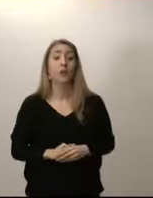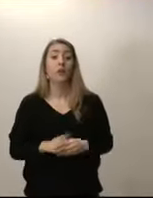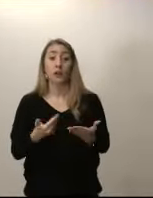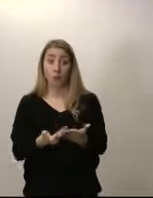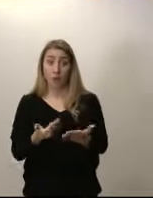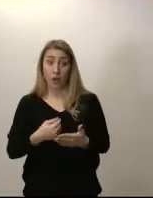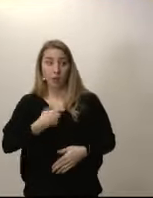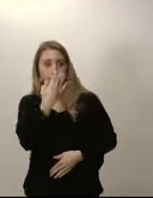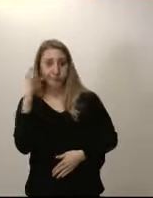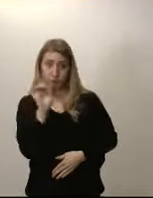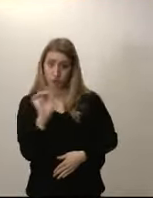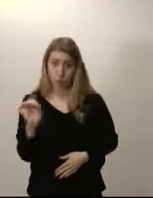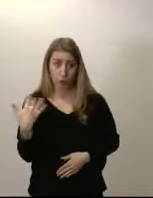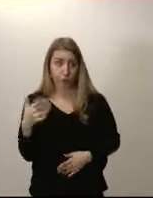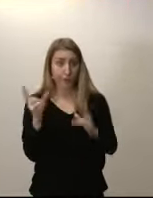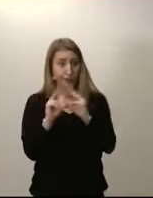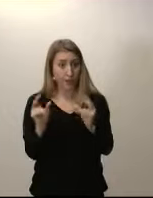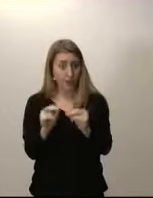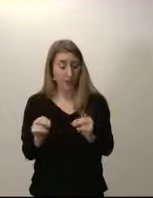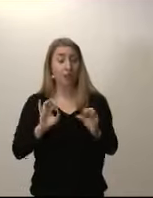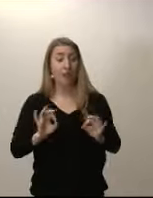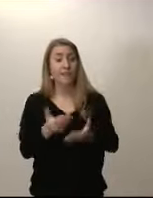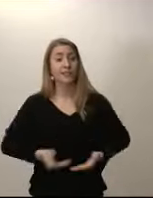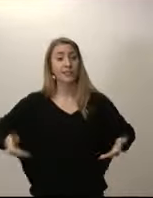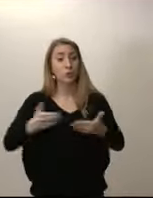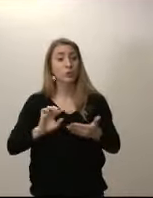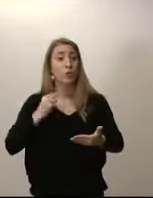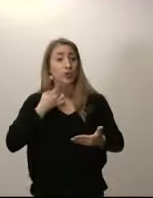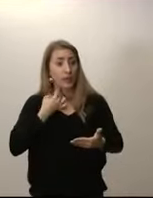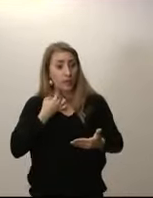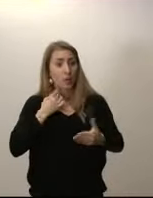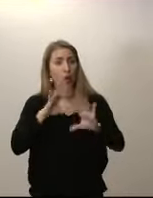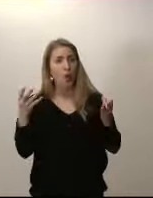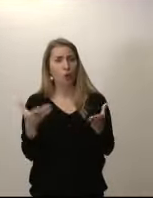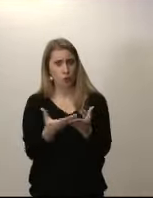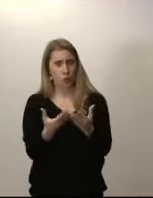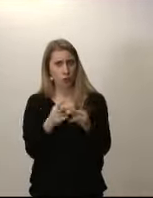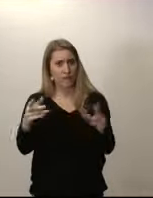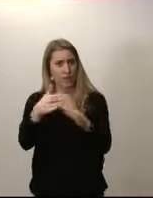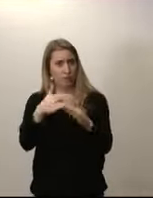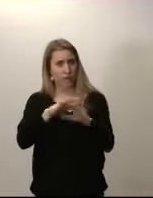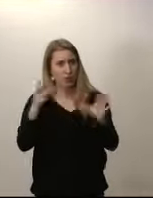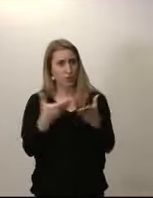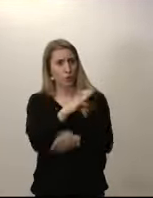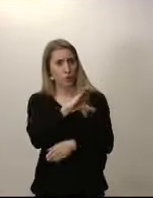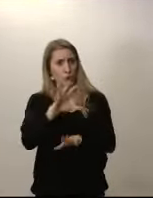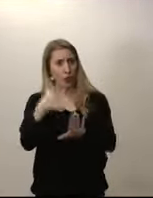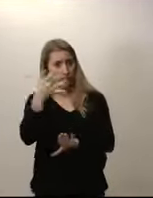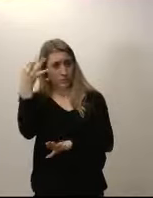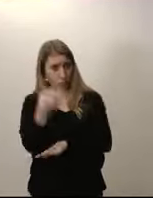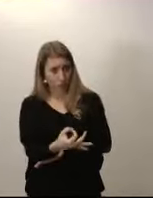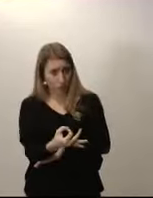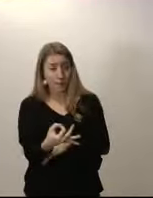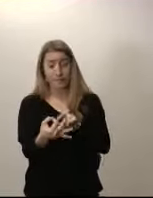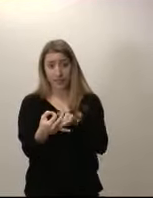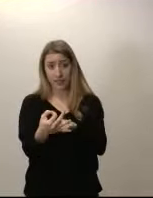vous ai expliqué que l'endettement de la ville reste de 115%, je ne me rappelle plus du chiffre exact, et que ça conduit simplement